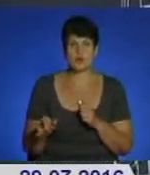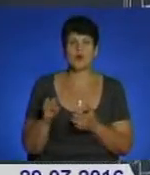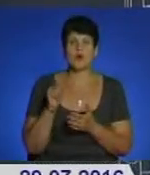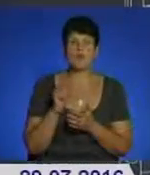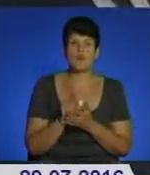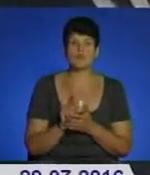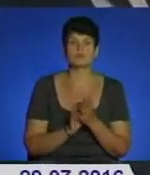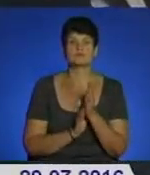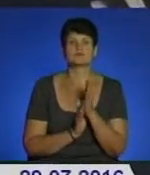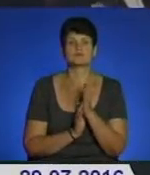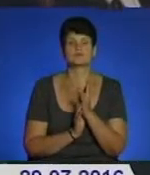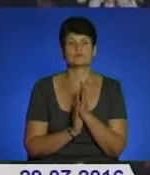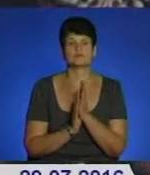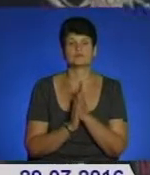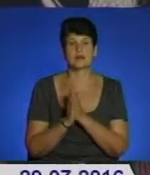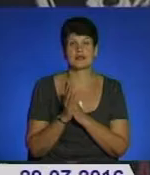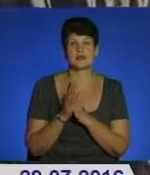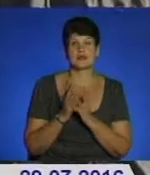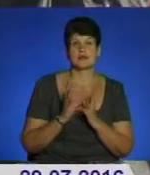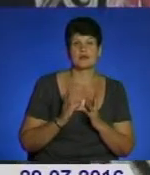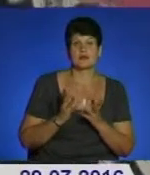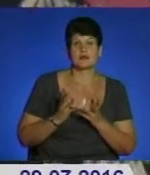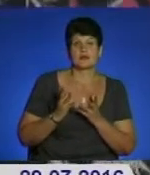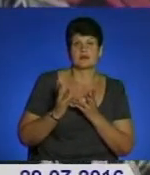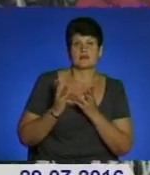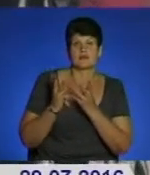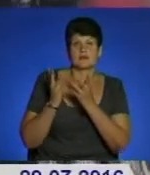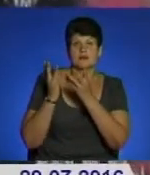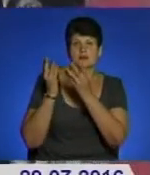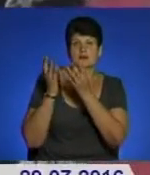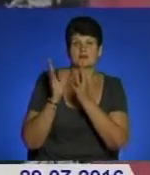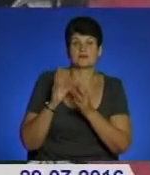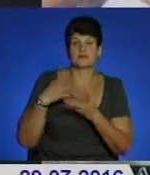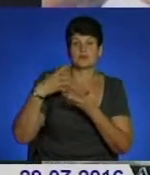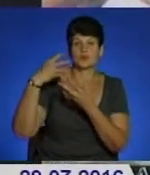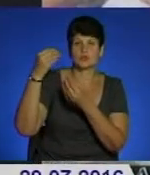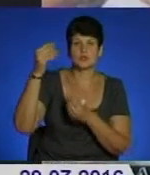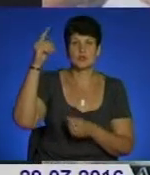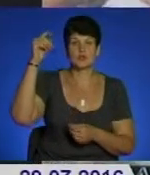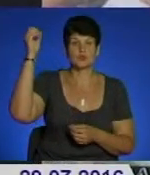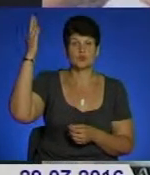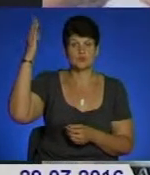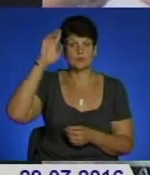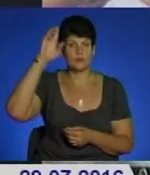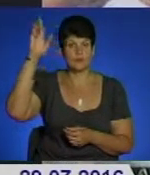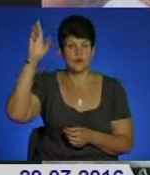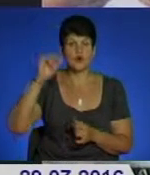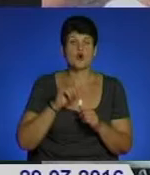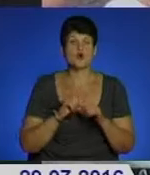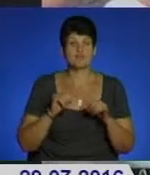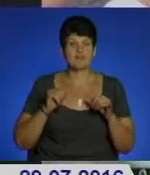зійти стеблом, тягнутися до сонця, розвиватися і дати